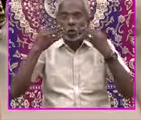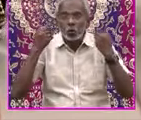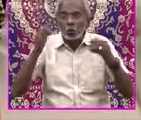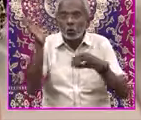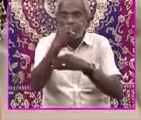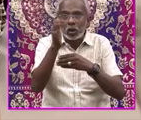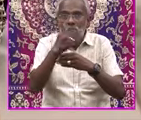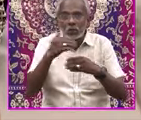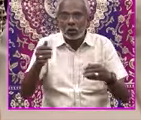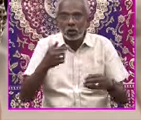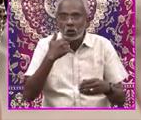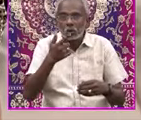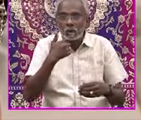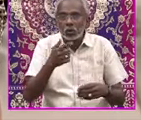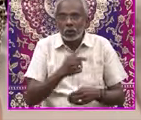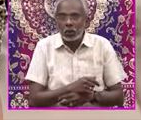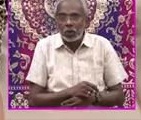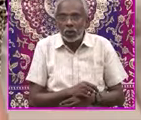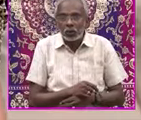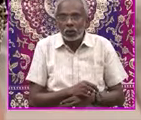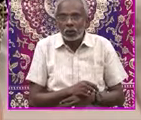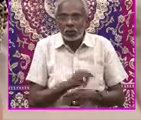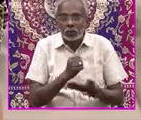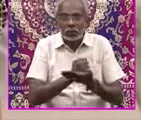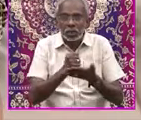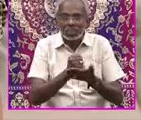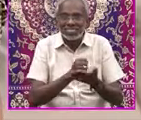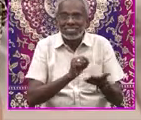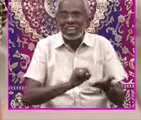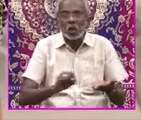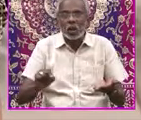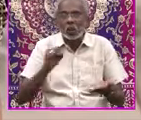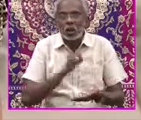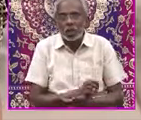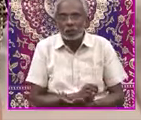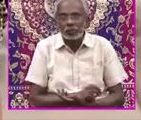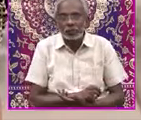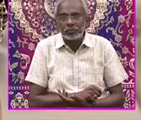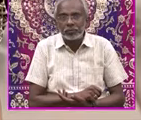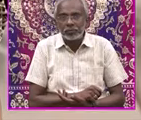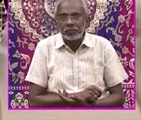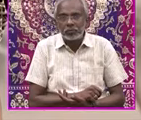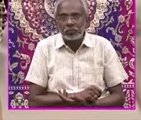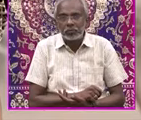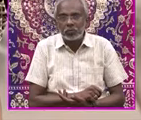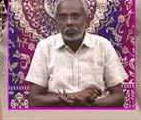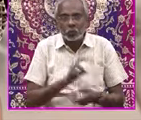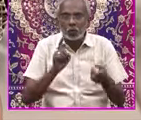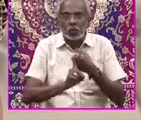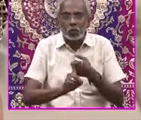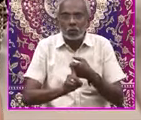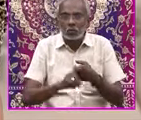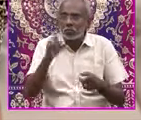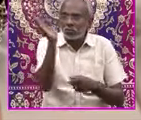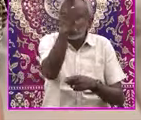யார் அப்படின்னா அந்த பரணி இலக்கியத்தை பாடிய ஜெயங்கொண்டார். போர் வாழ்வீச்சில்